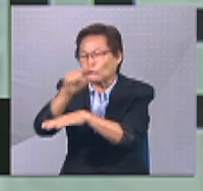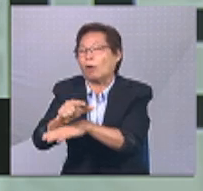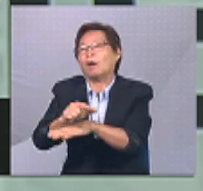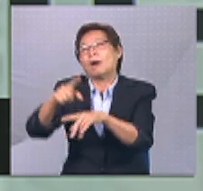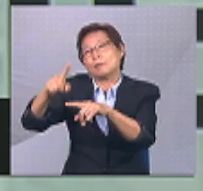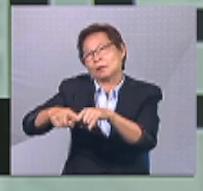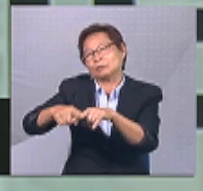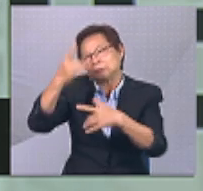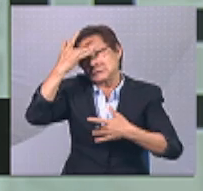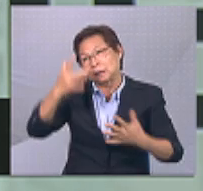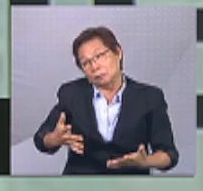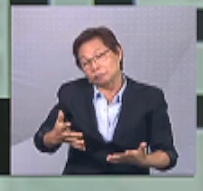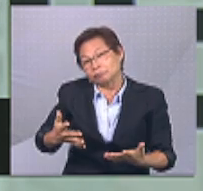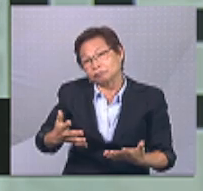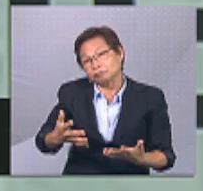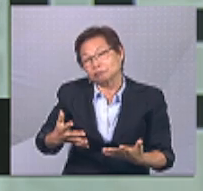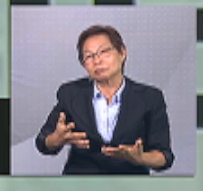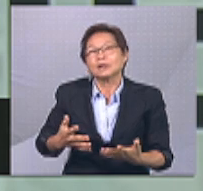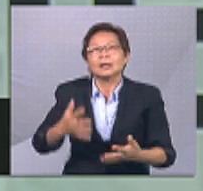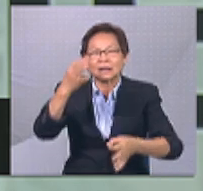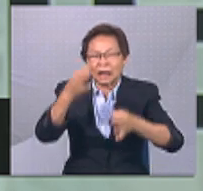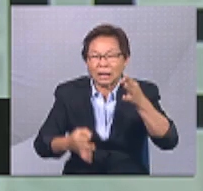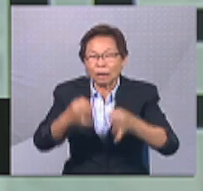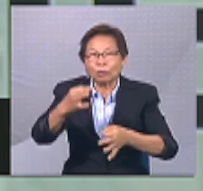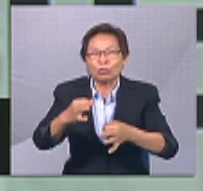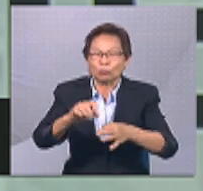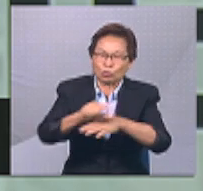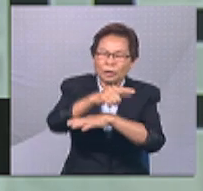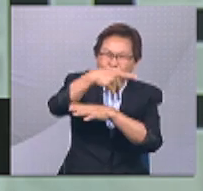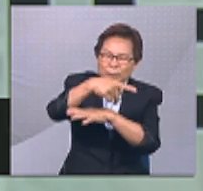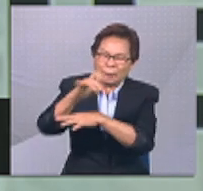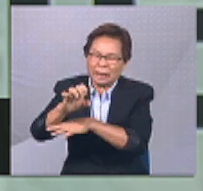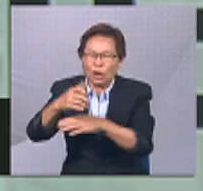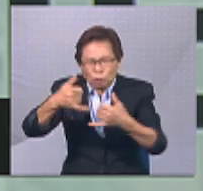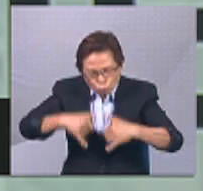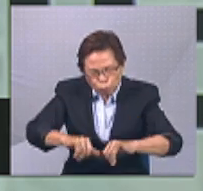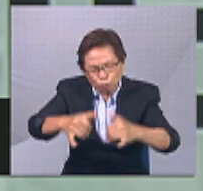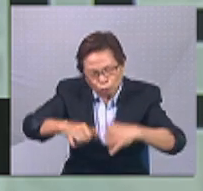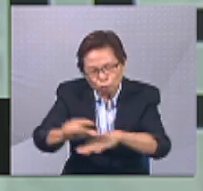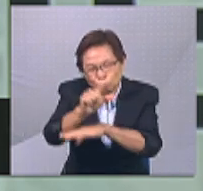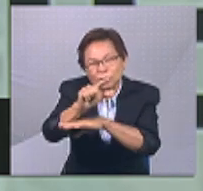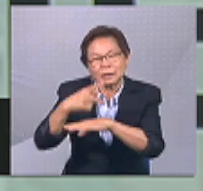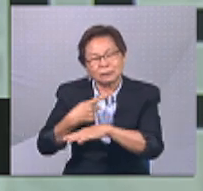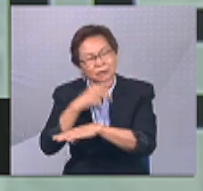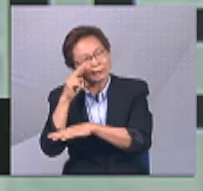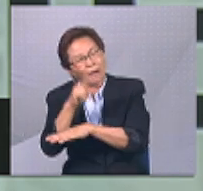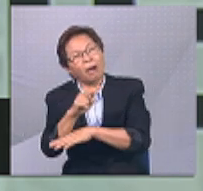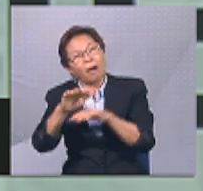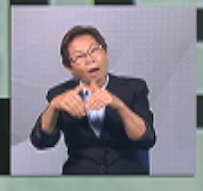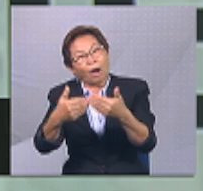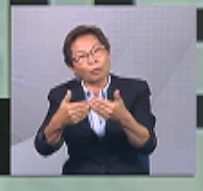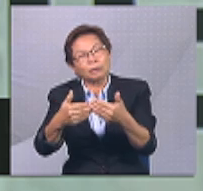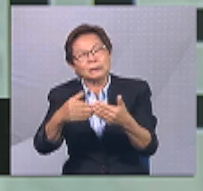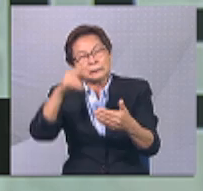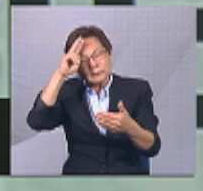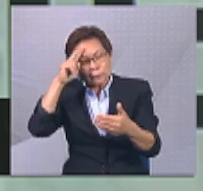dan sebagainya. Dan jadi kalau isu penggunaan PPE ini ialah berterusan, jadi kita kena lihat bagaimana kita boleh